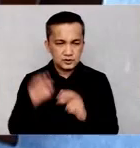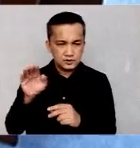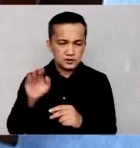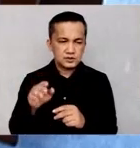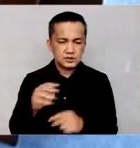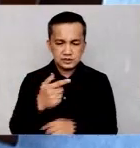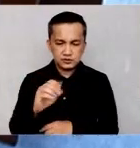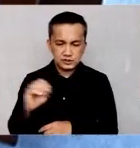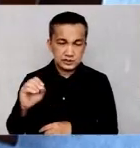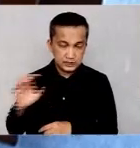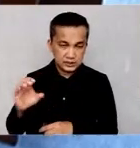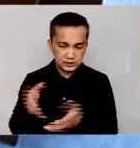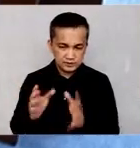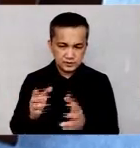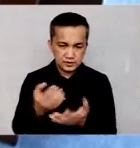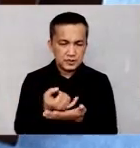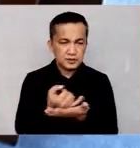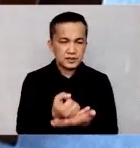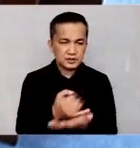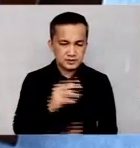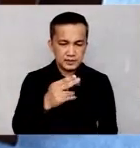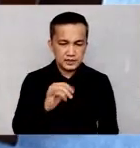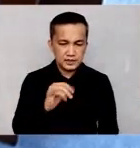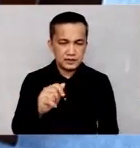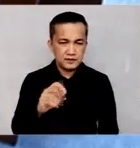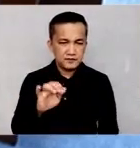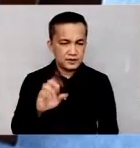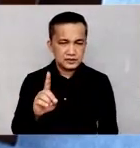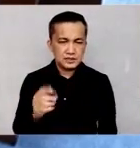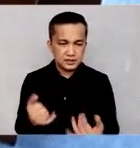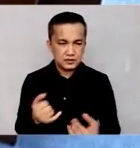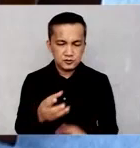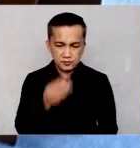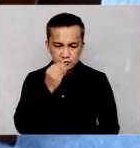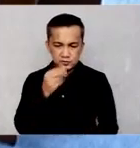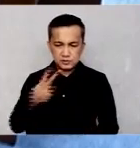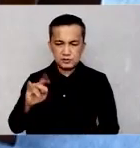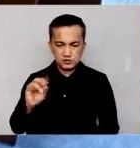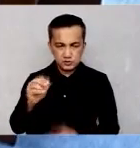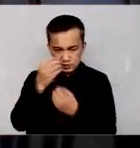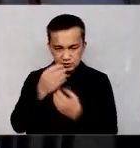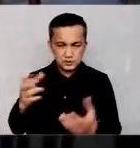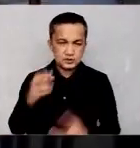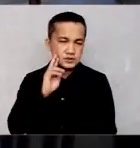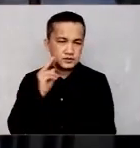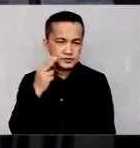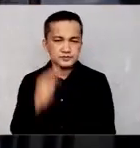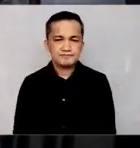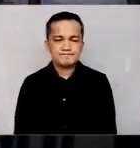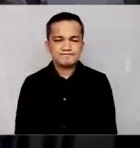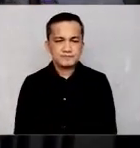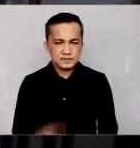GOCC ay pinapayagang mag-invest sa Maharlika Fund. Sa ngayon, wala pang pahayag si Wick Veloso ukol sa revelasyon ni Hontiveros. Dagdag pa